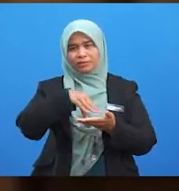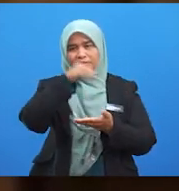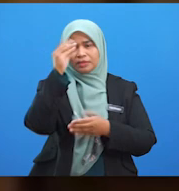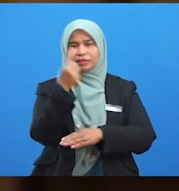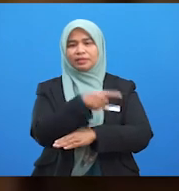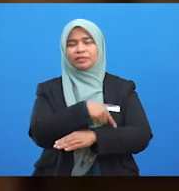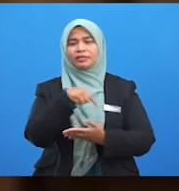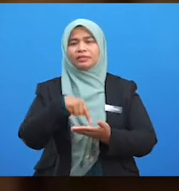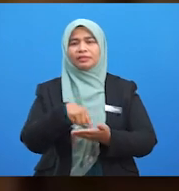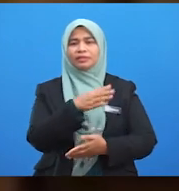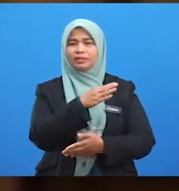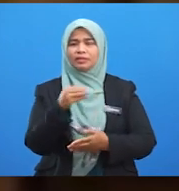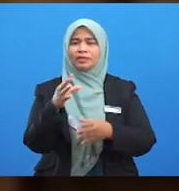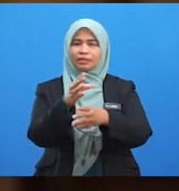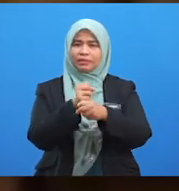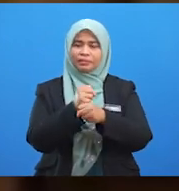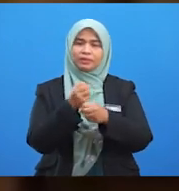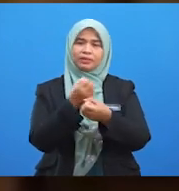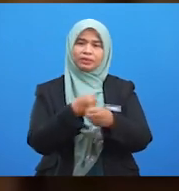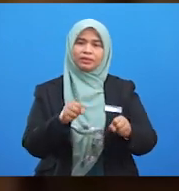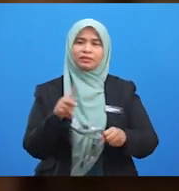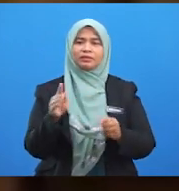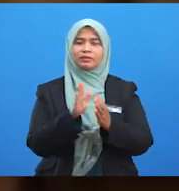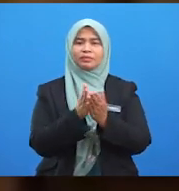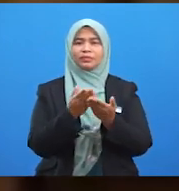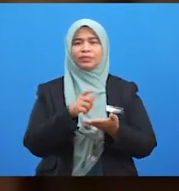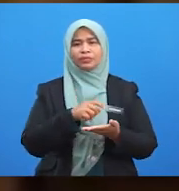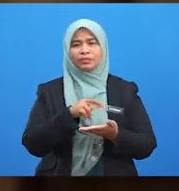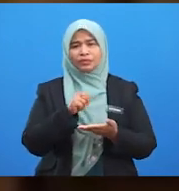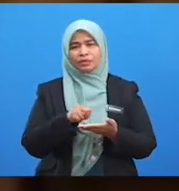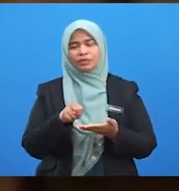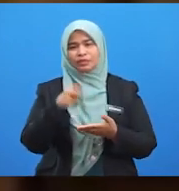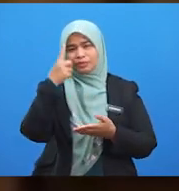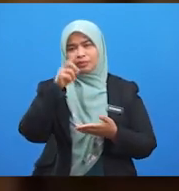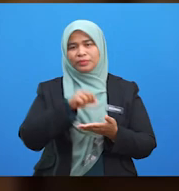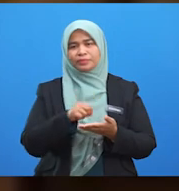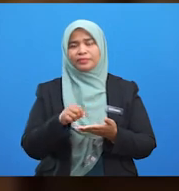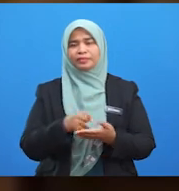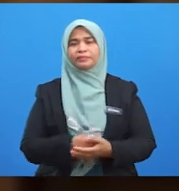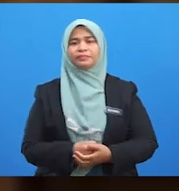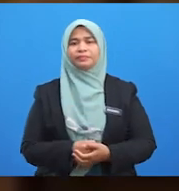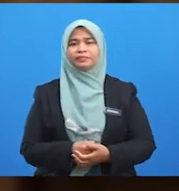ini dan dapat menyediakan buku nota untuk membuat catatan.